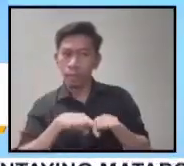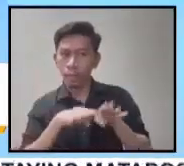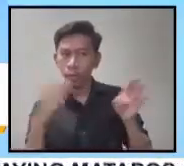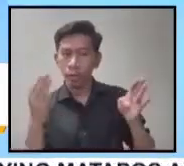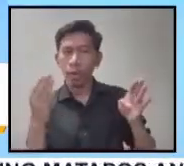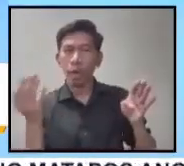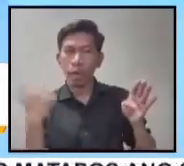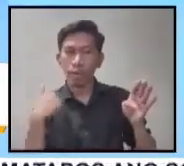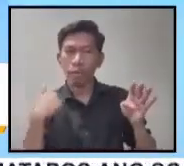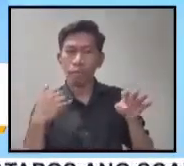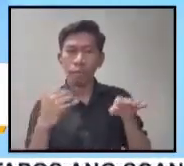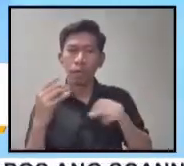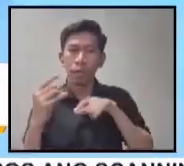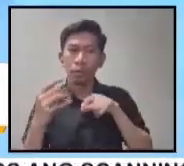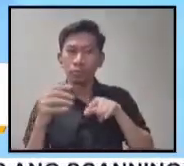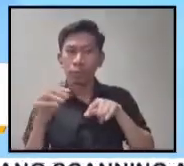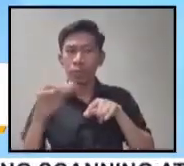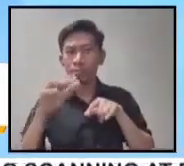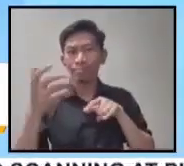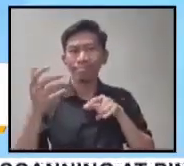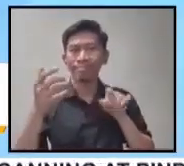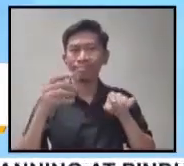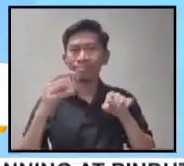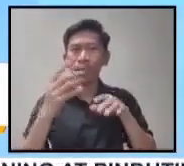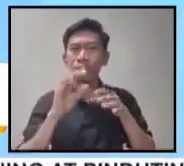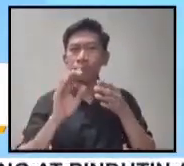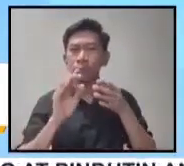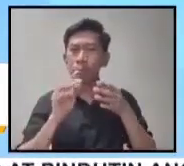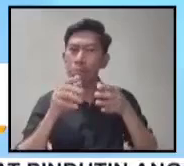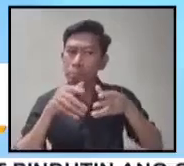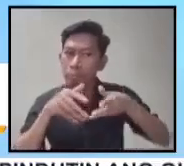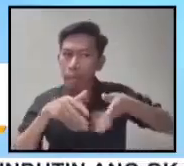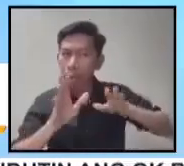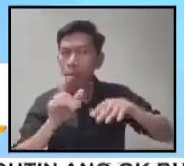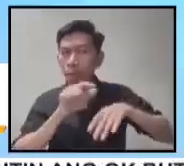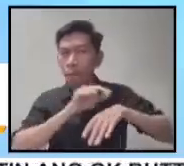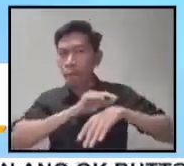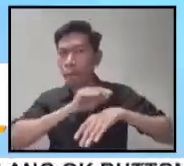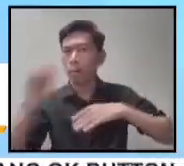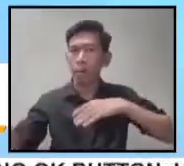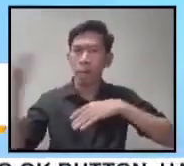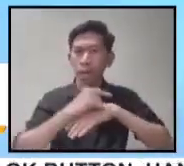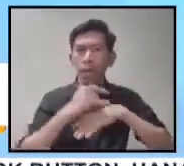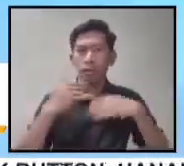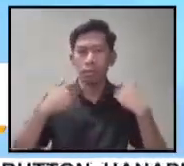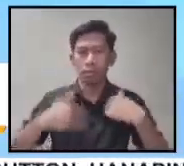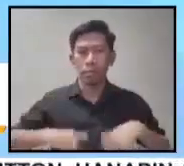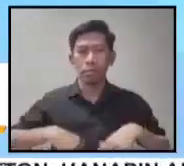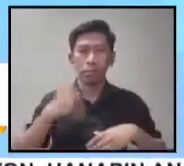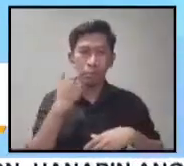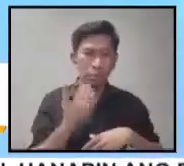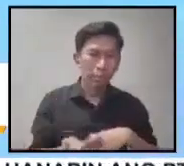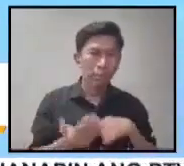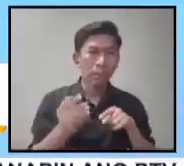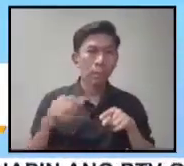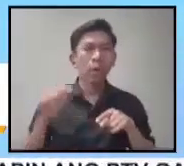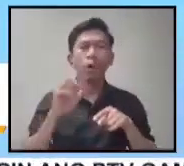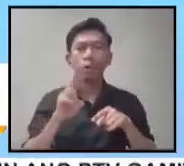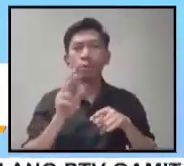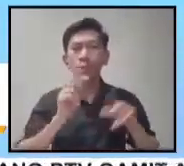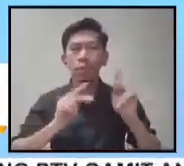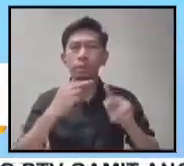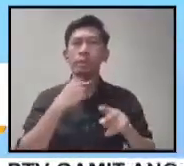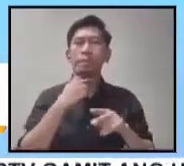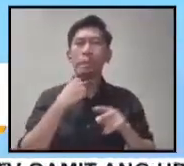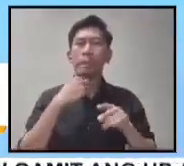pamahalaan ng repatriation o ang pagpapauwi sa mga Pilipinong naiipit sa bakbakan. Bukas naman ang airport sa Tel Aviv, Israel, pero hindi